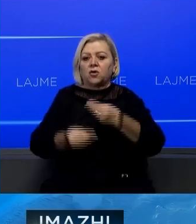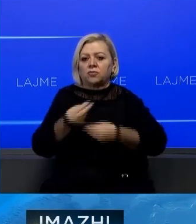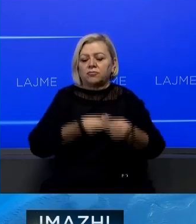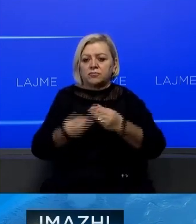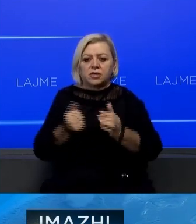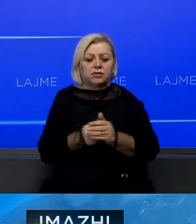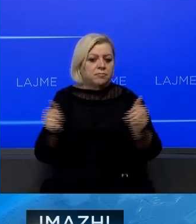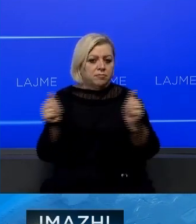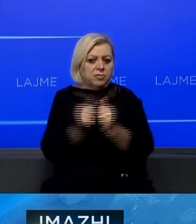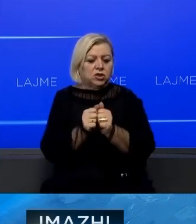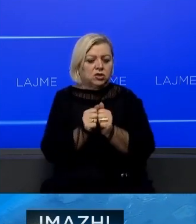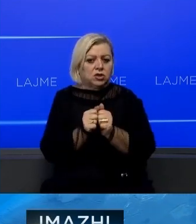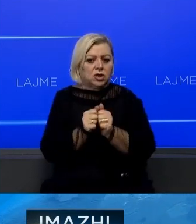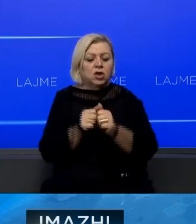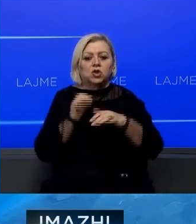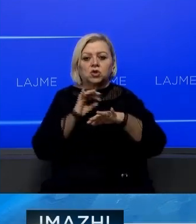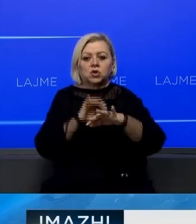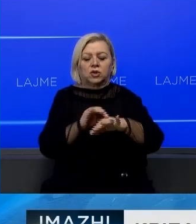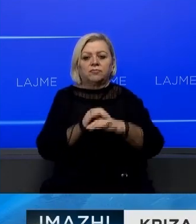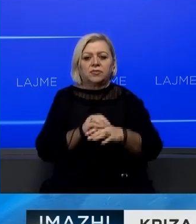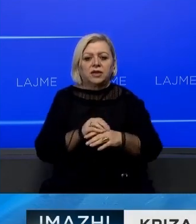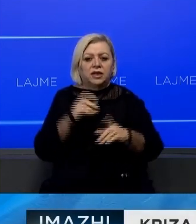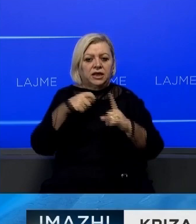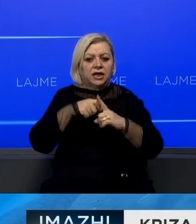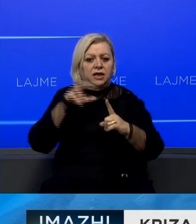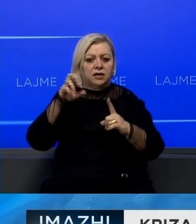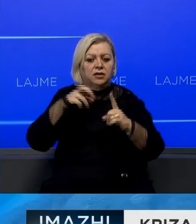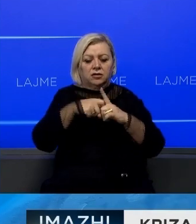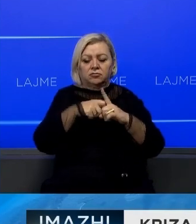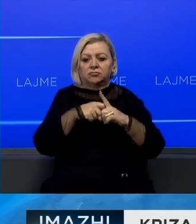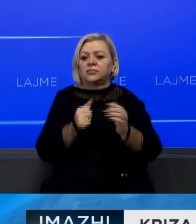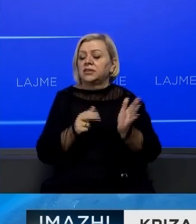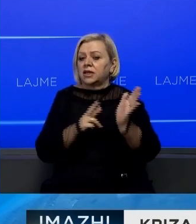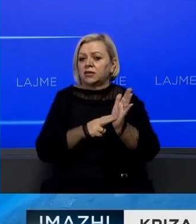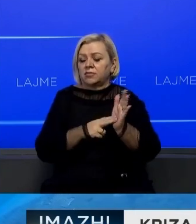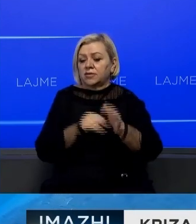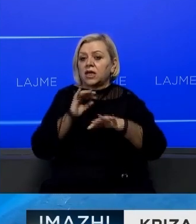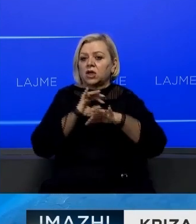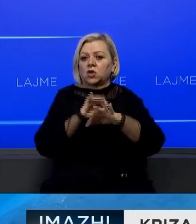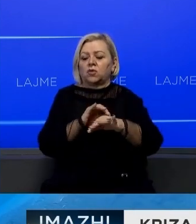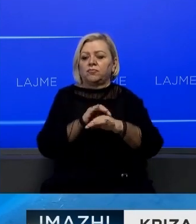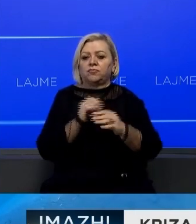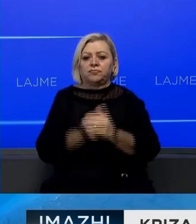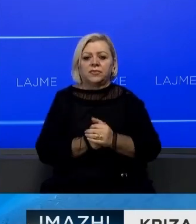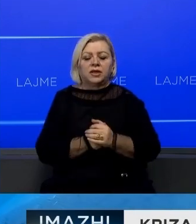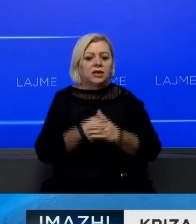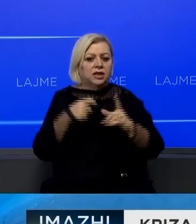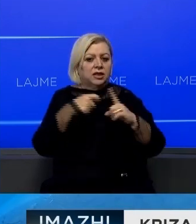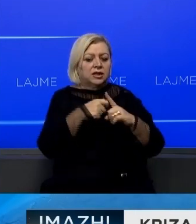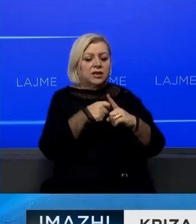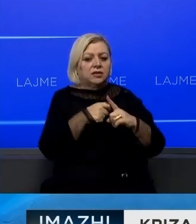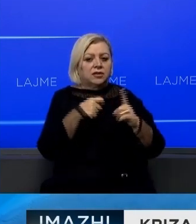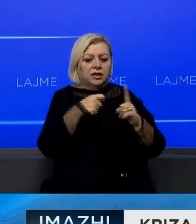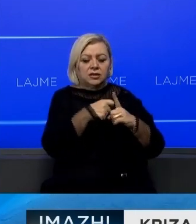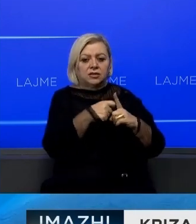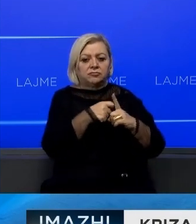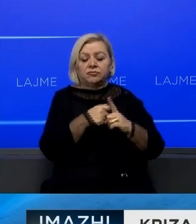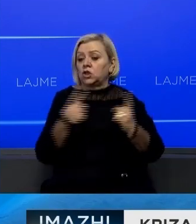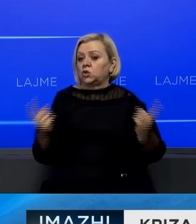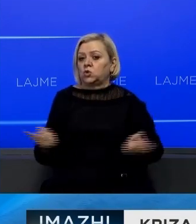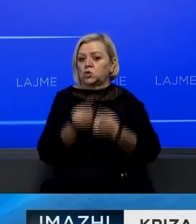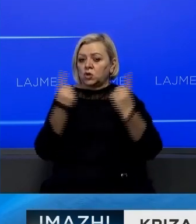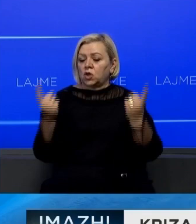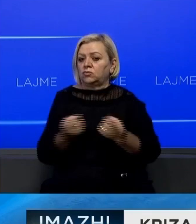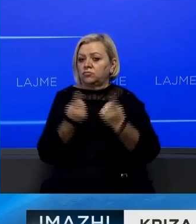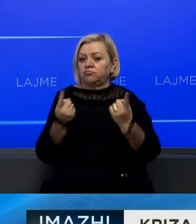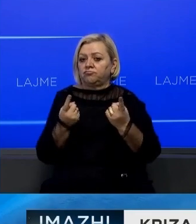Zvanolis, bashku me kryeshefin e Kekut, zotin Nagib Krasniqi, dhe kryeshefin e Kosit, zoti Kadri Kadriun, pas gjendje së kryuar